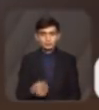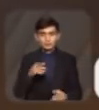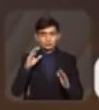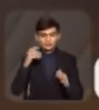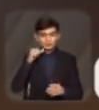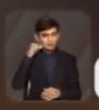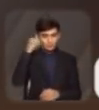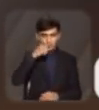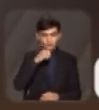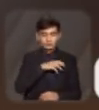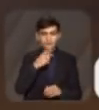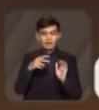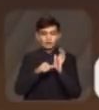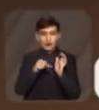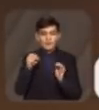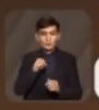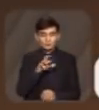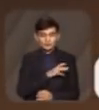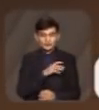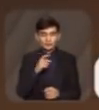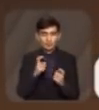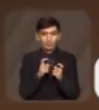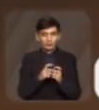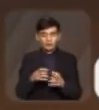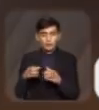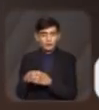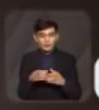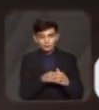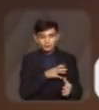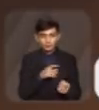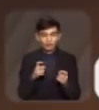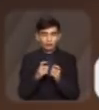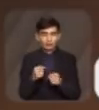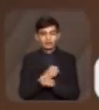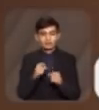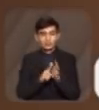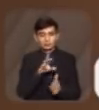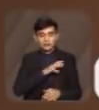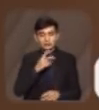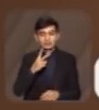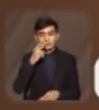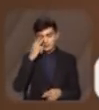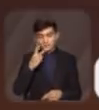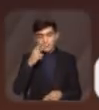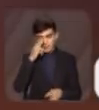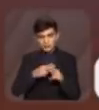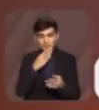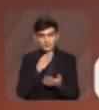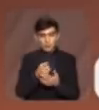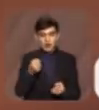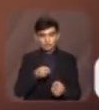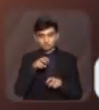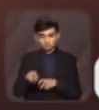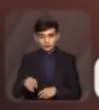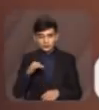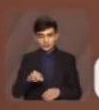в прошлом году 26 августа. Между двумя компаниями молодых людей случился конфликт. В итоге двое братьев сели за руль своих машин и стали